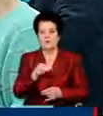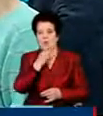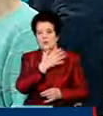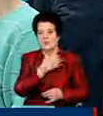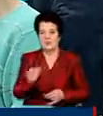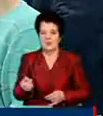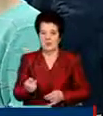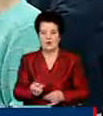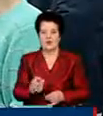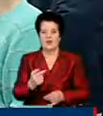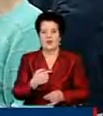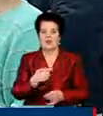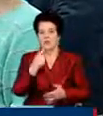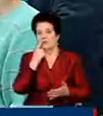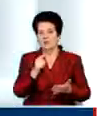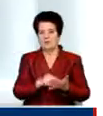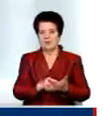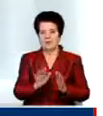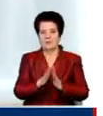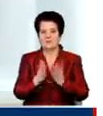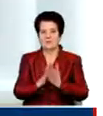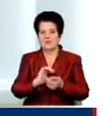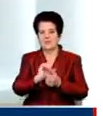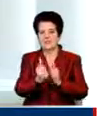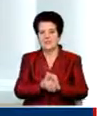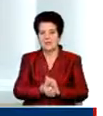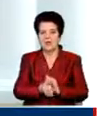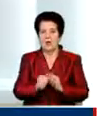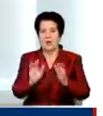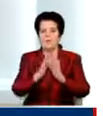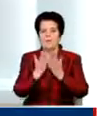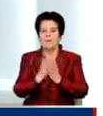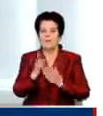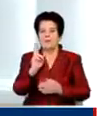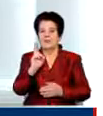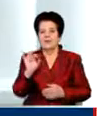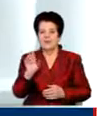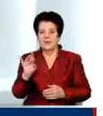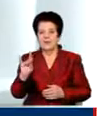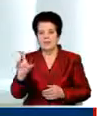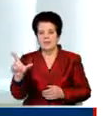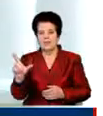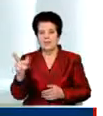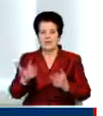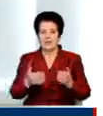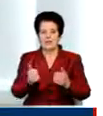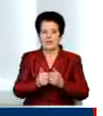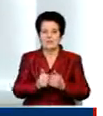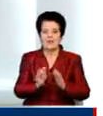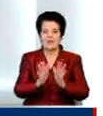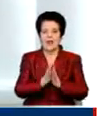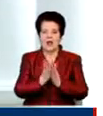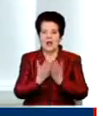timpurile. Noi mereu spunem că biblioteca se va transforma într-o bibliotecă hibridă și asta ar însemna că alături de